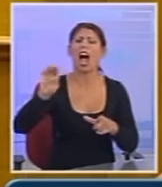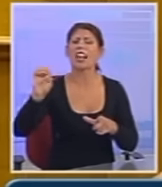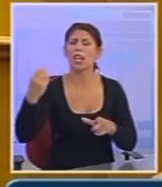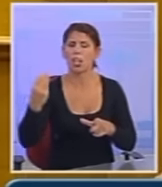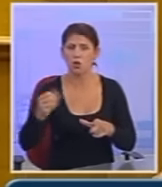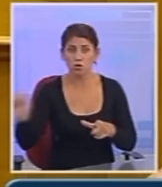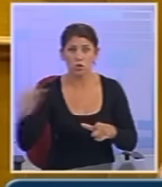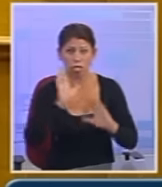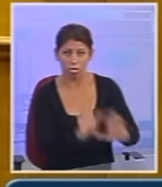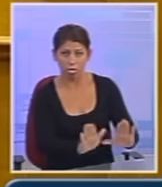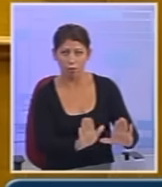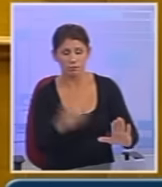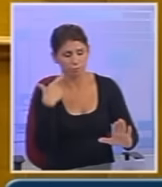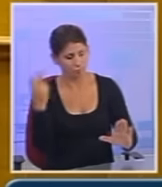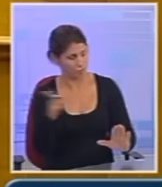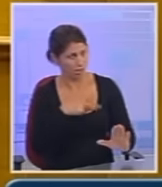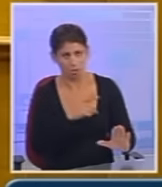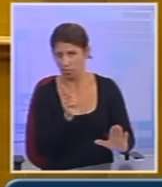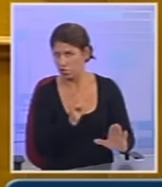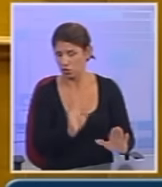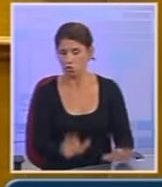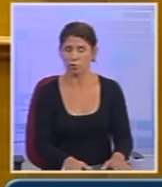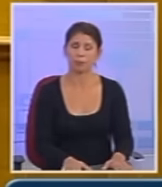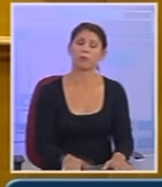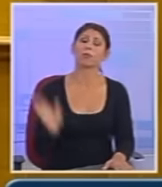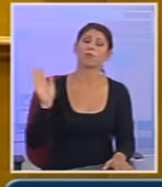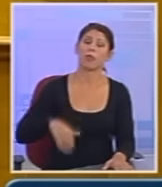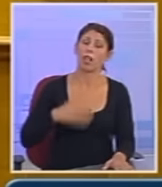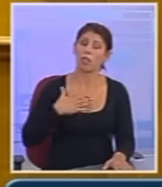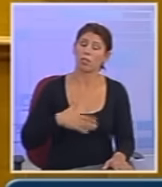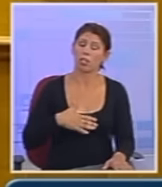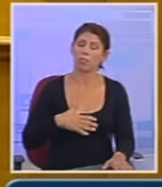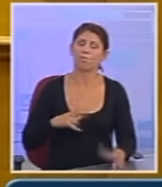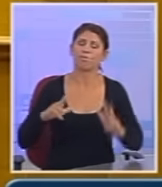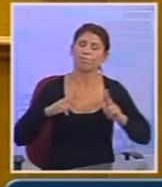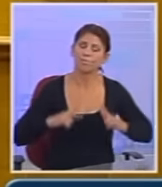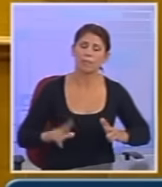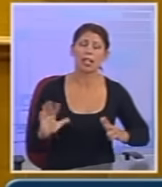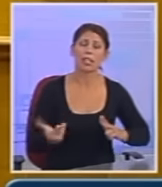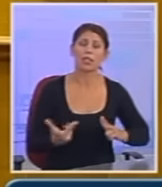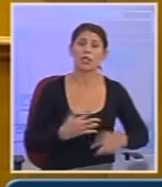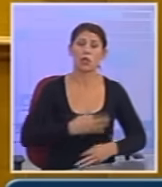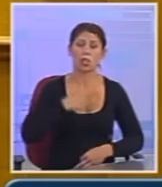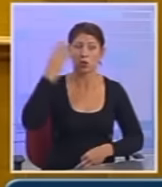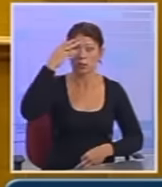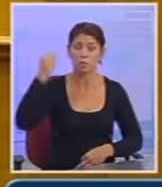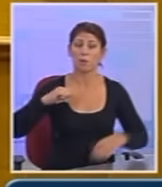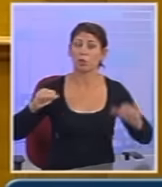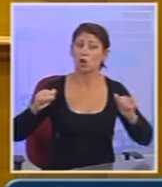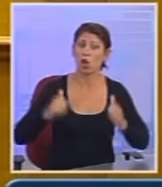Καταλήγοντας, θέλω να εκφράσω ικανοποίηση, γιατί ο κ. Τσίπρας υιοθέτησε την πρότασή μας για μια